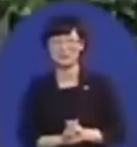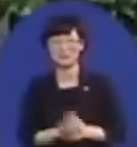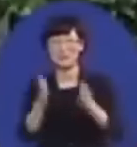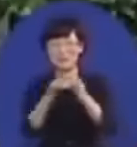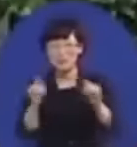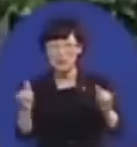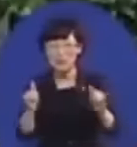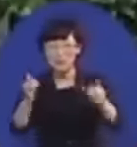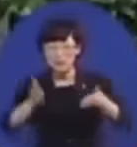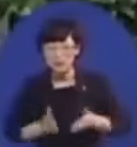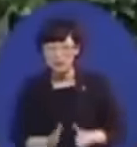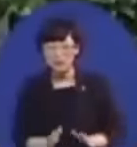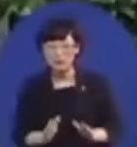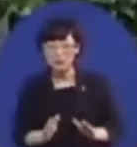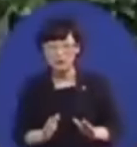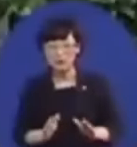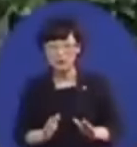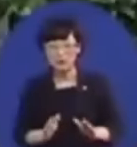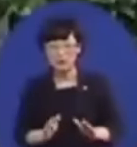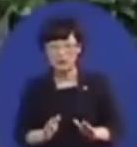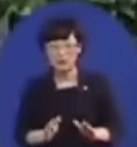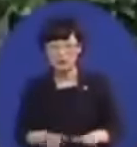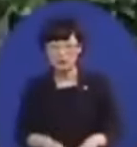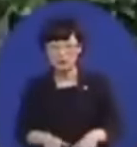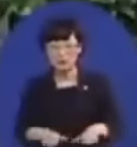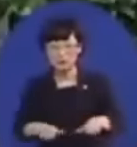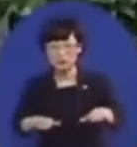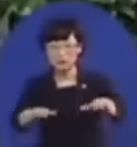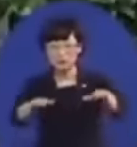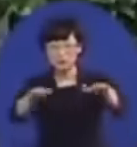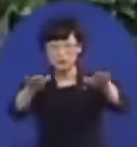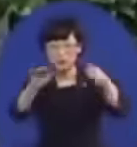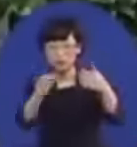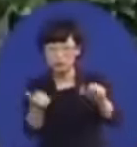인간은 출생, 소년, 중년, 노년, 죽음이